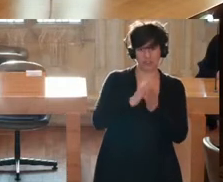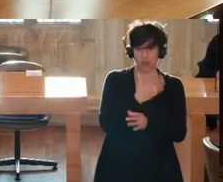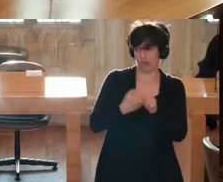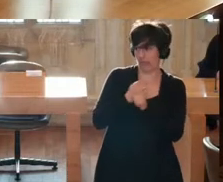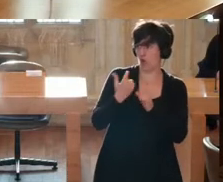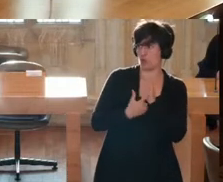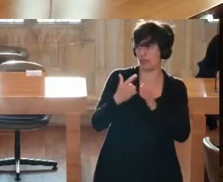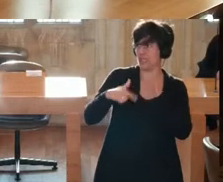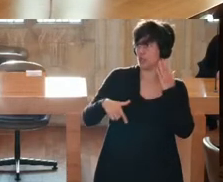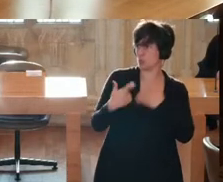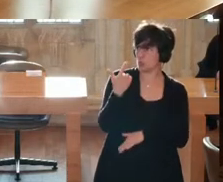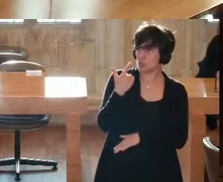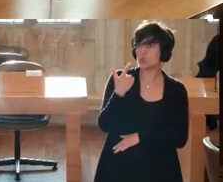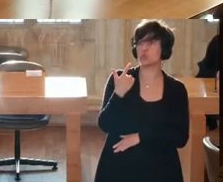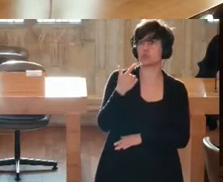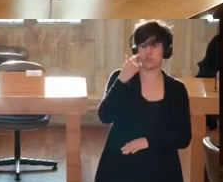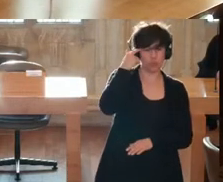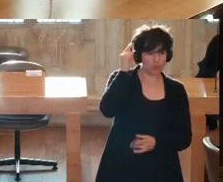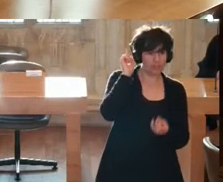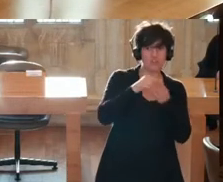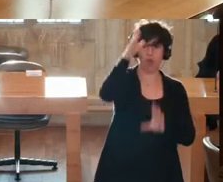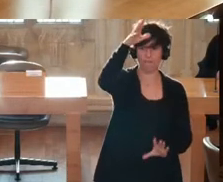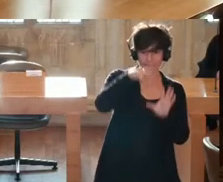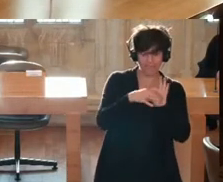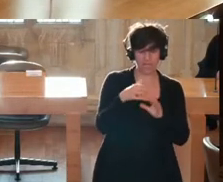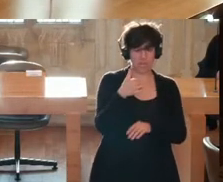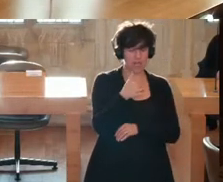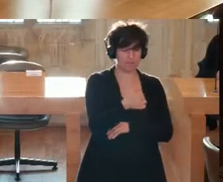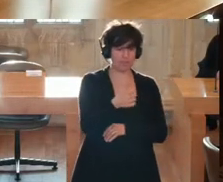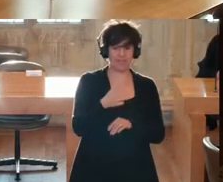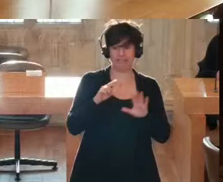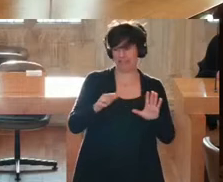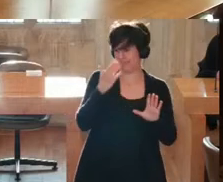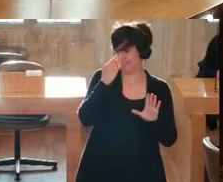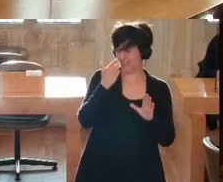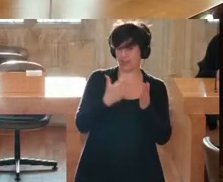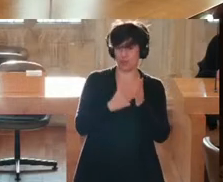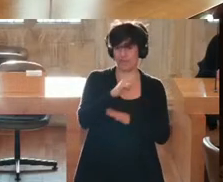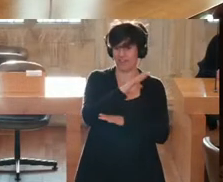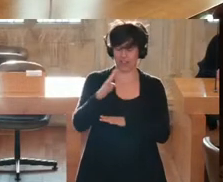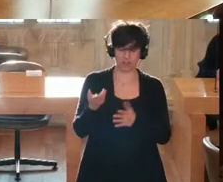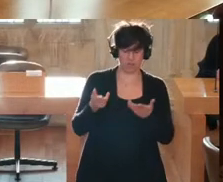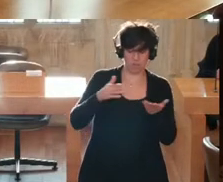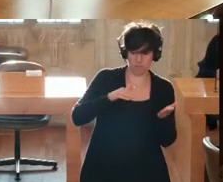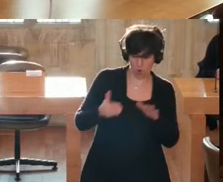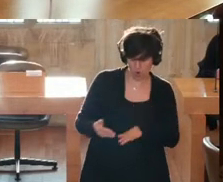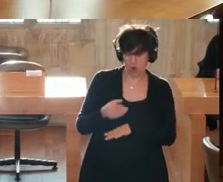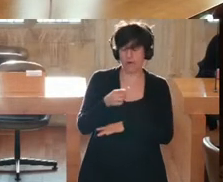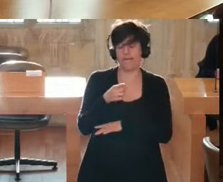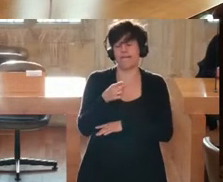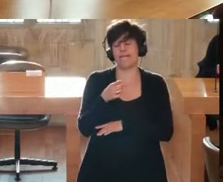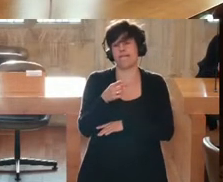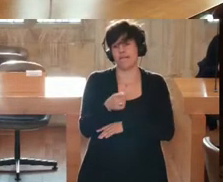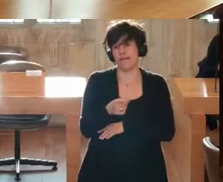elle est décédée, Madame Branche est décédée le 7 février 2024. Elle a beaucoup travaillé, par